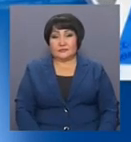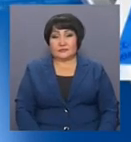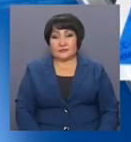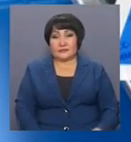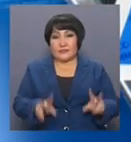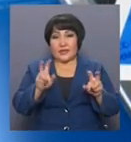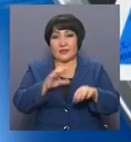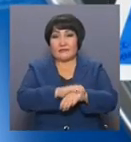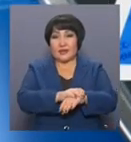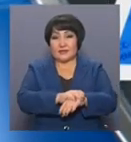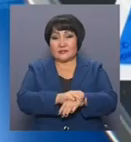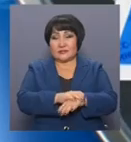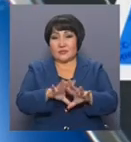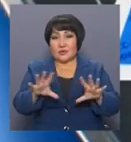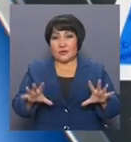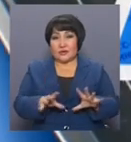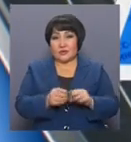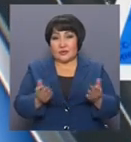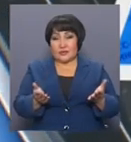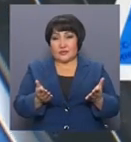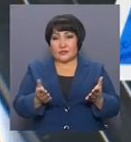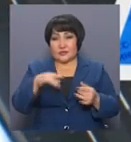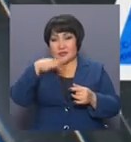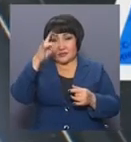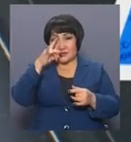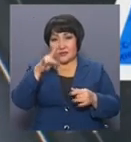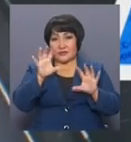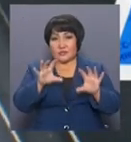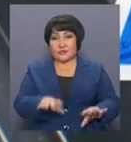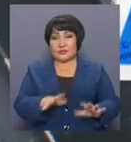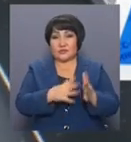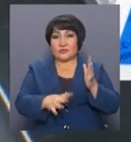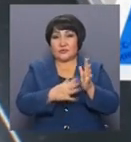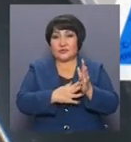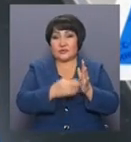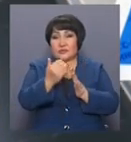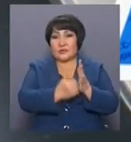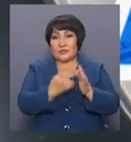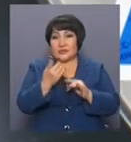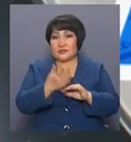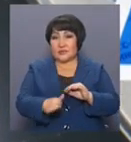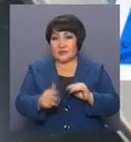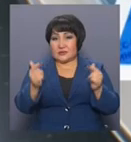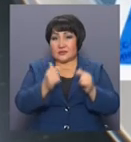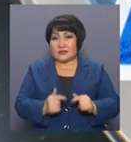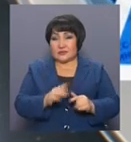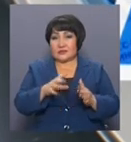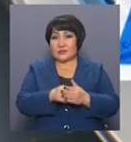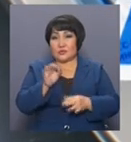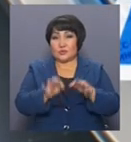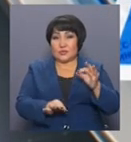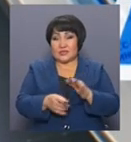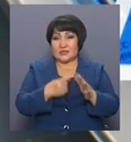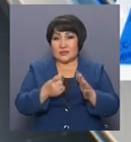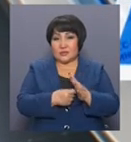Аталған факті бойынша қылмыстық кодекстің 99-ші бабы 1-ші тармағына сәйкес сотқа дейінгі тергеп-тексеру жұмыстары